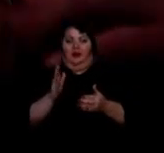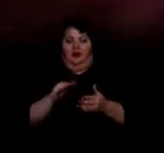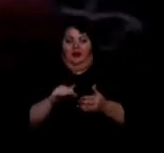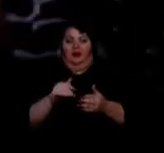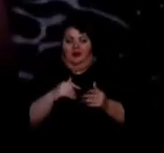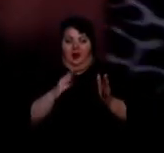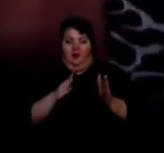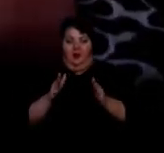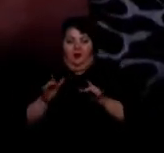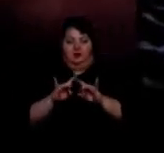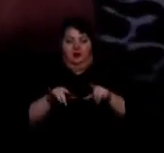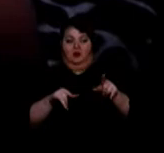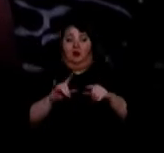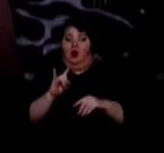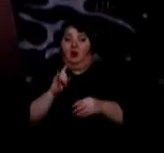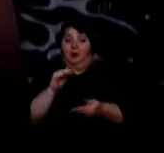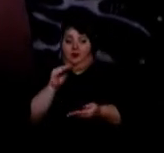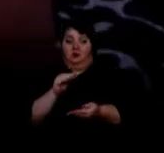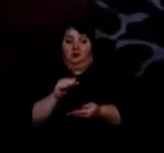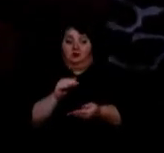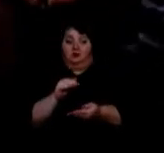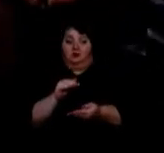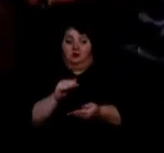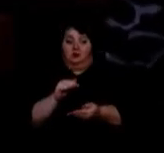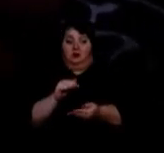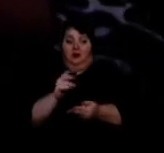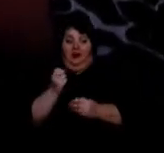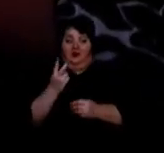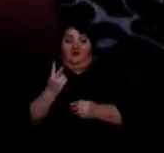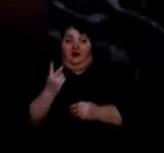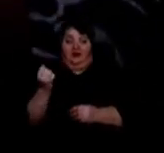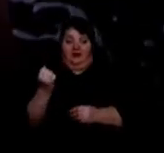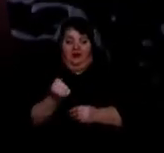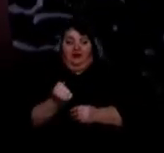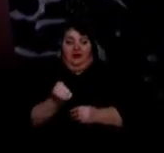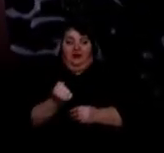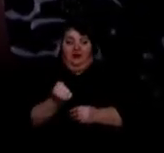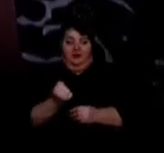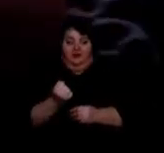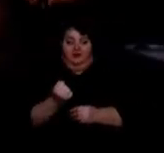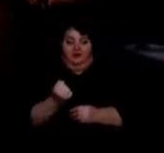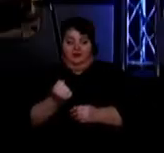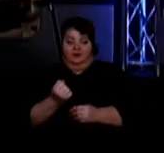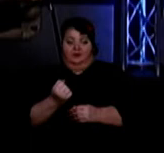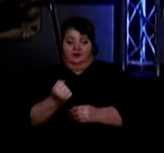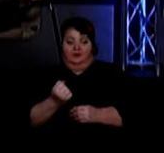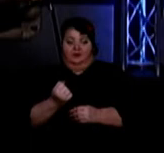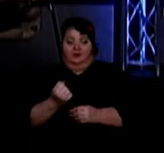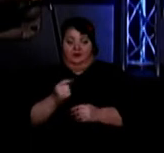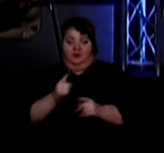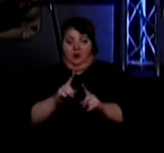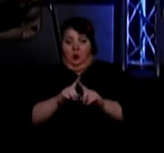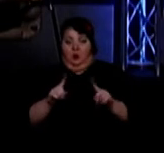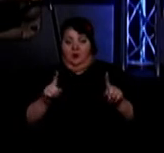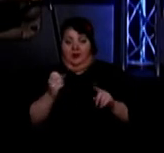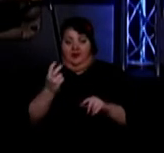по порядочку расскажу. Вот это ребеночек, если можно, да? 12 недель. Уникальность этого ребеночка